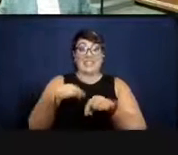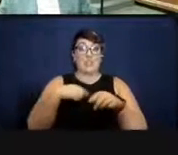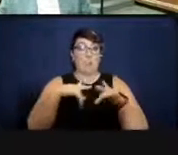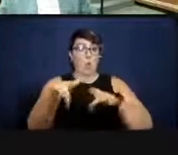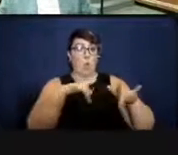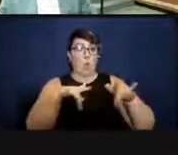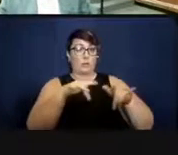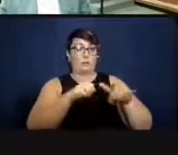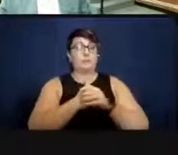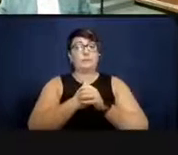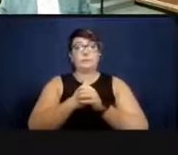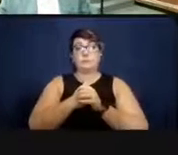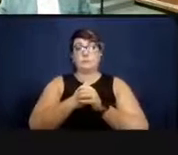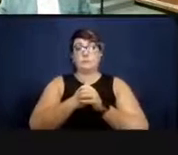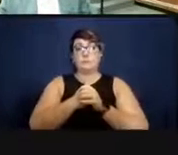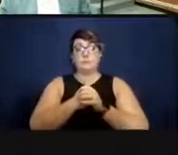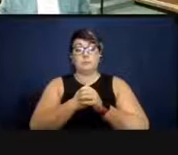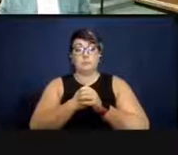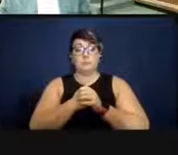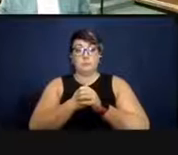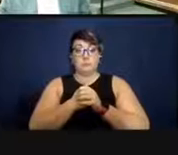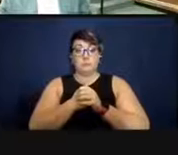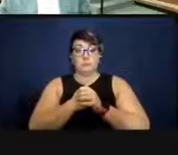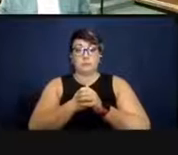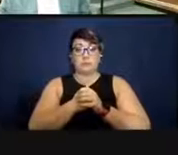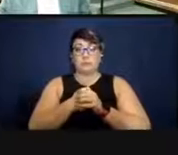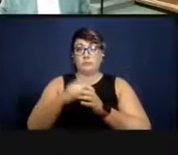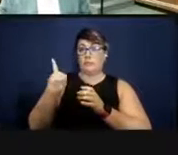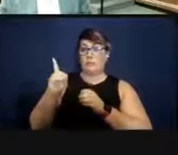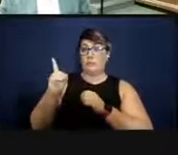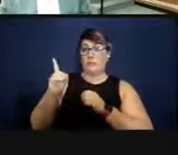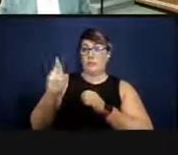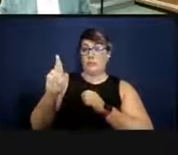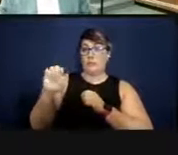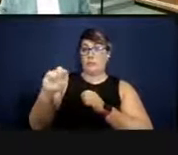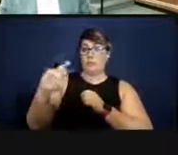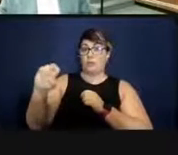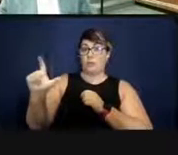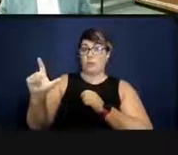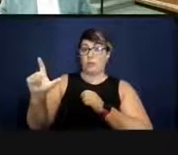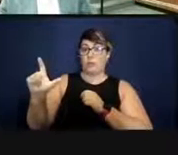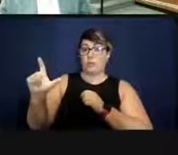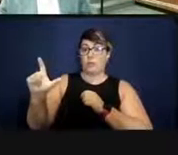أنا سأطلب منكم لأن هذا أمر مهم جدا وأريد أن أطلب منكم لتصوتوا. دكتور شول،